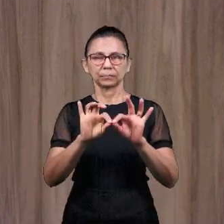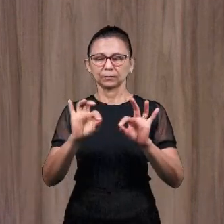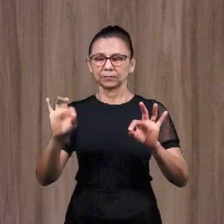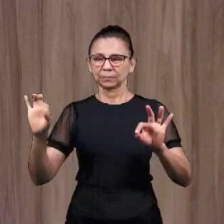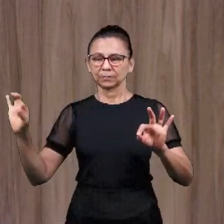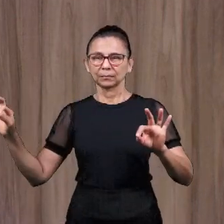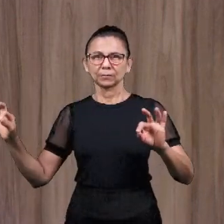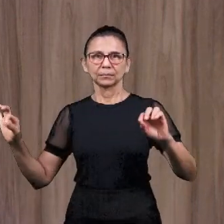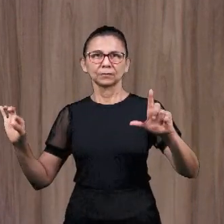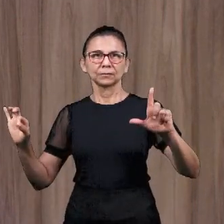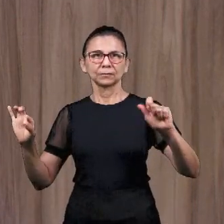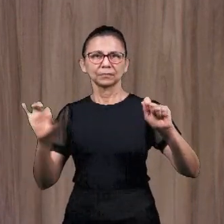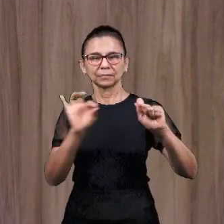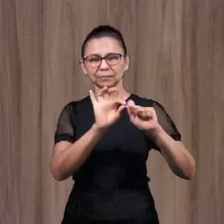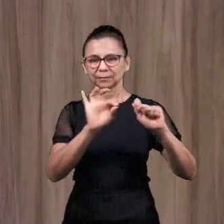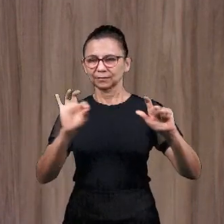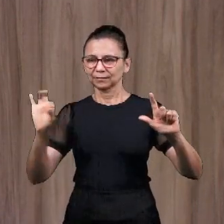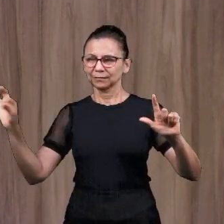Nous allons faire.